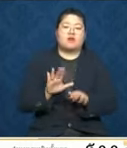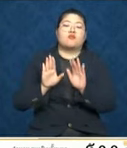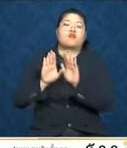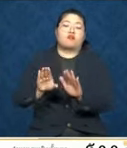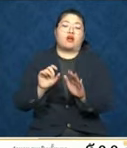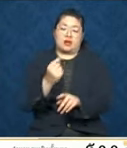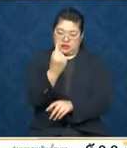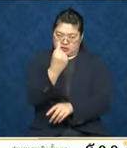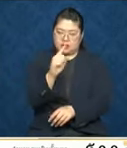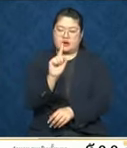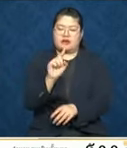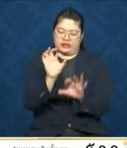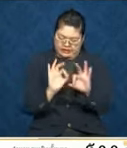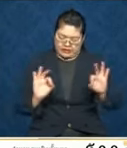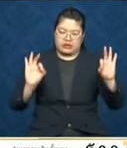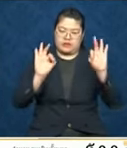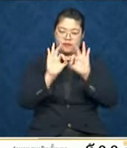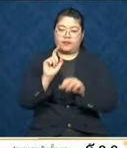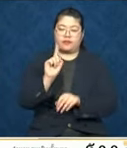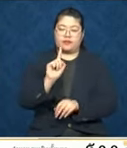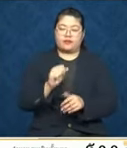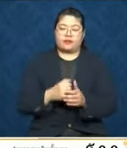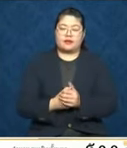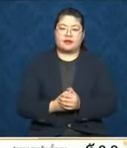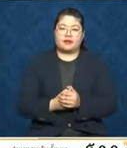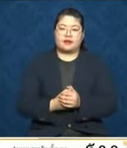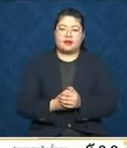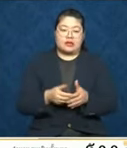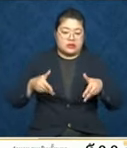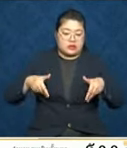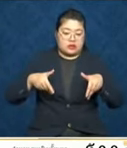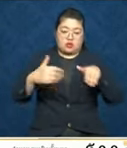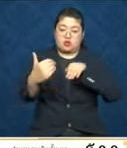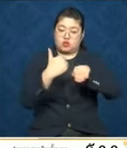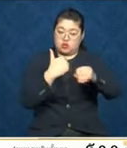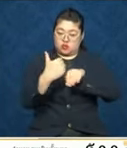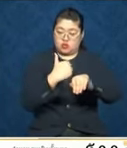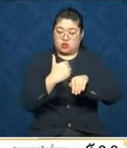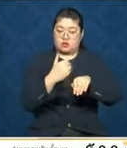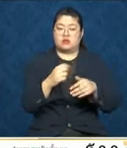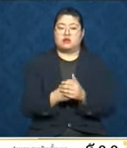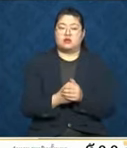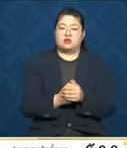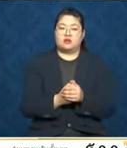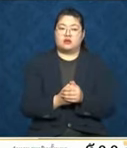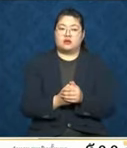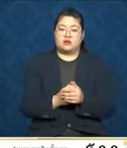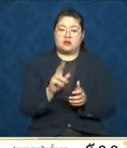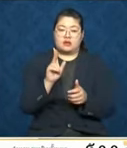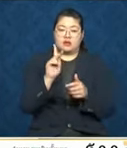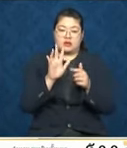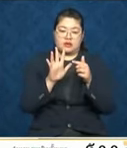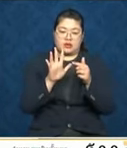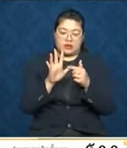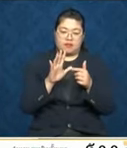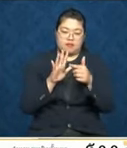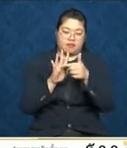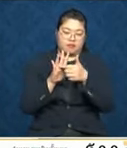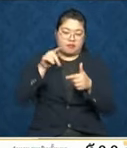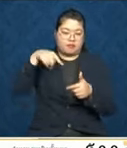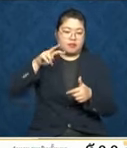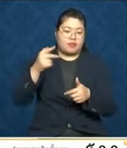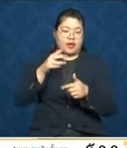ลยแล้วกันครับเน้นๆครับเน้นๆเลยเรื่องเดียวคือเรื่องของถนนนะครับกำแพงเพชรตั้งแต่ ตัวอุโมงค์บางซื่อไล่ไปเลยครับตล